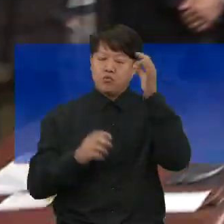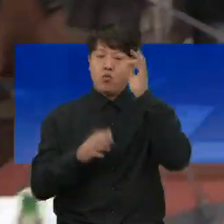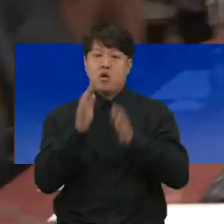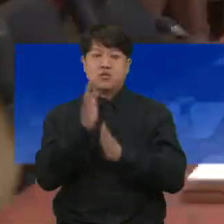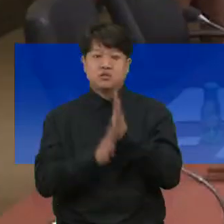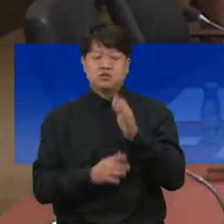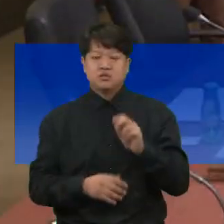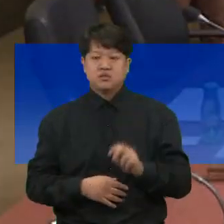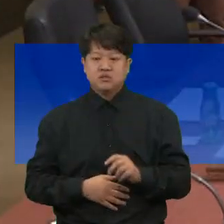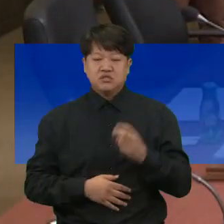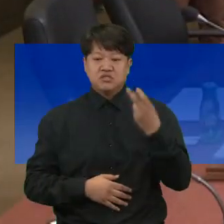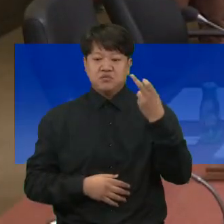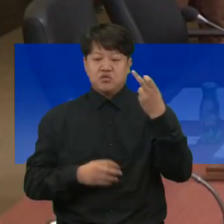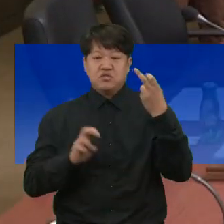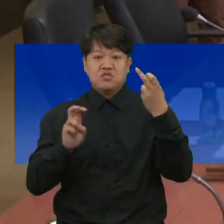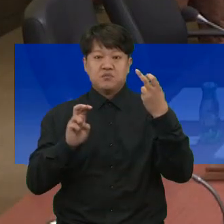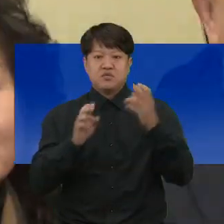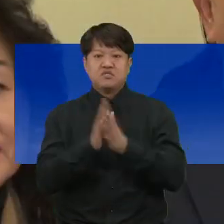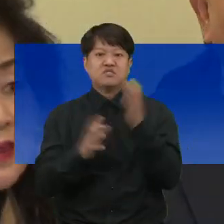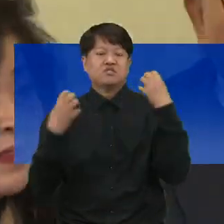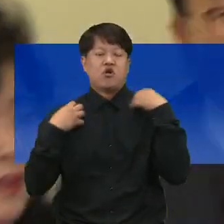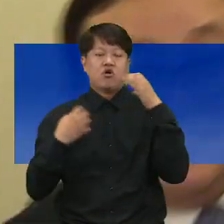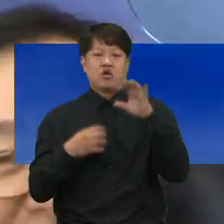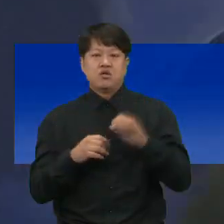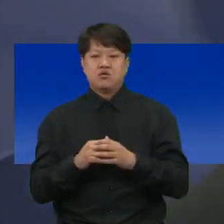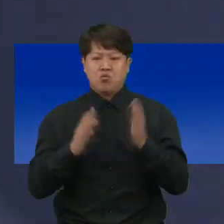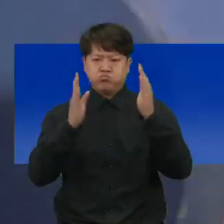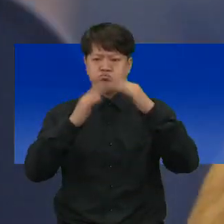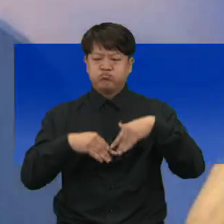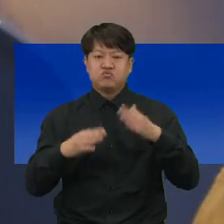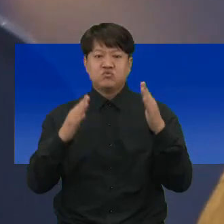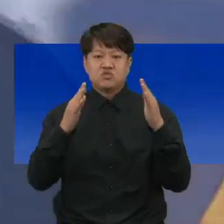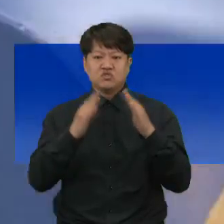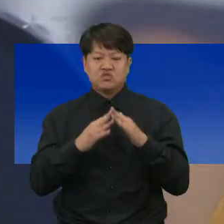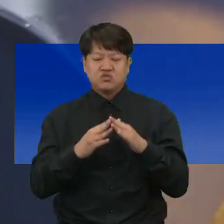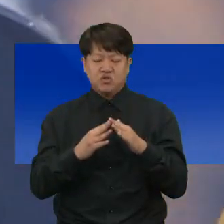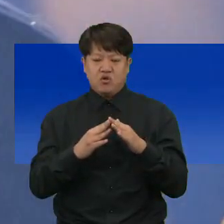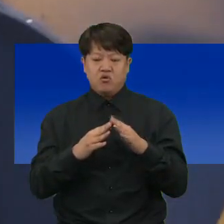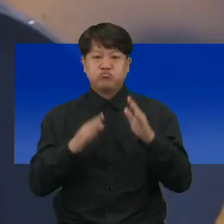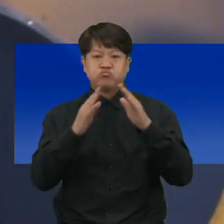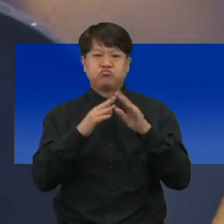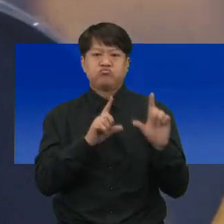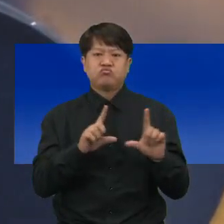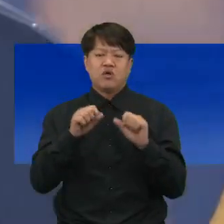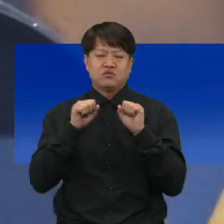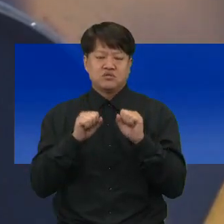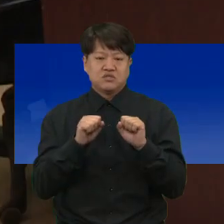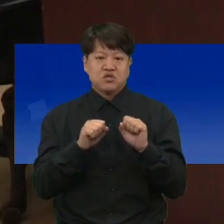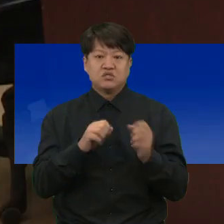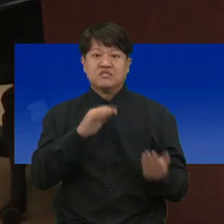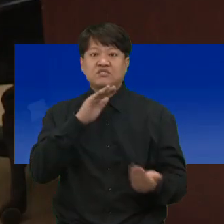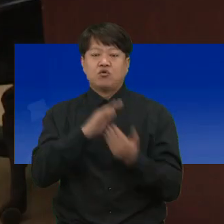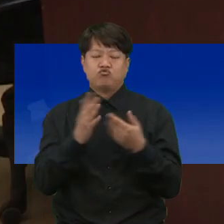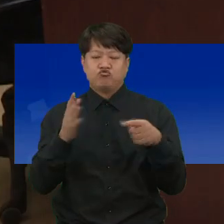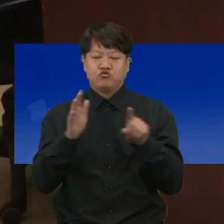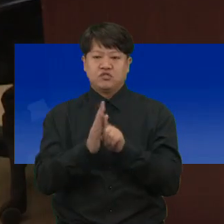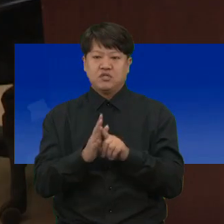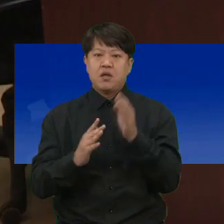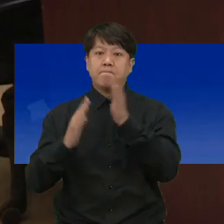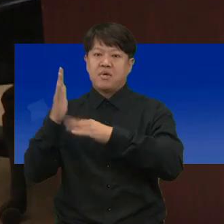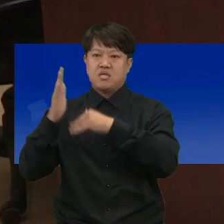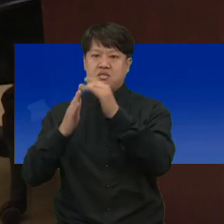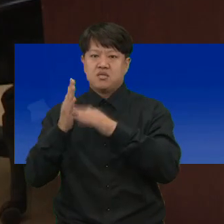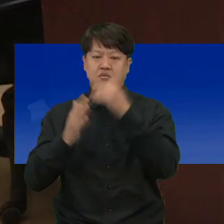주식회사 kcc 와 부 황 씨는 20일 시청 중회의실에서 전파 공동 주택 주거 안정 시 존을 위한